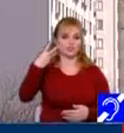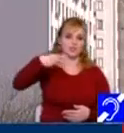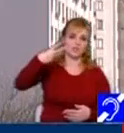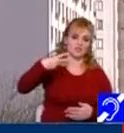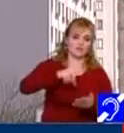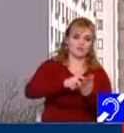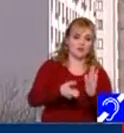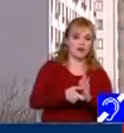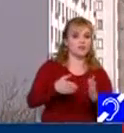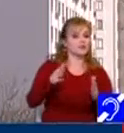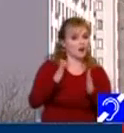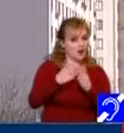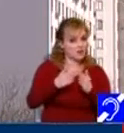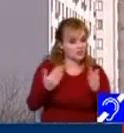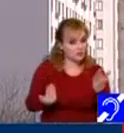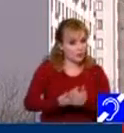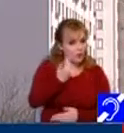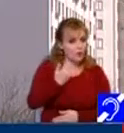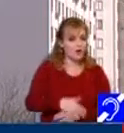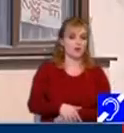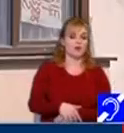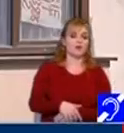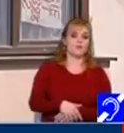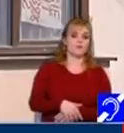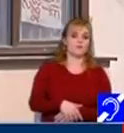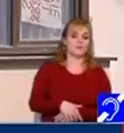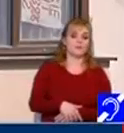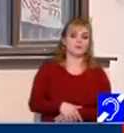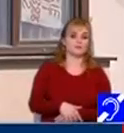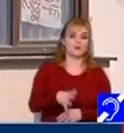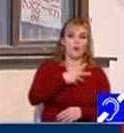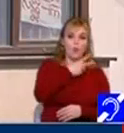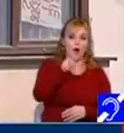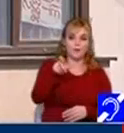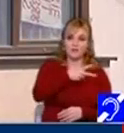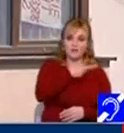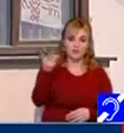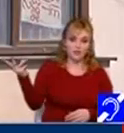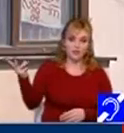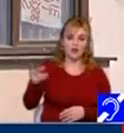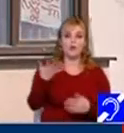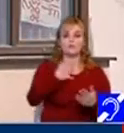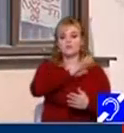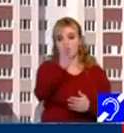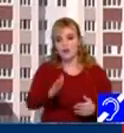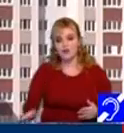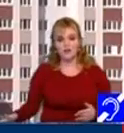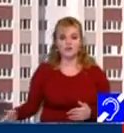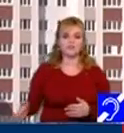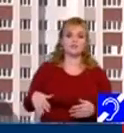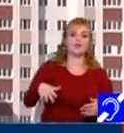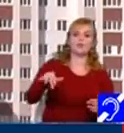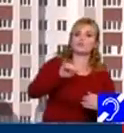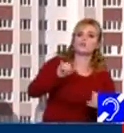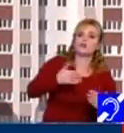25-30 mii, dar în casă nouă, deja unde oamenii se analizează în ce stare este scara comună,